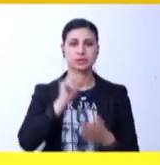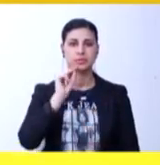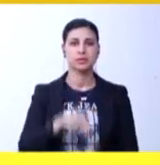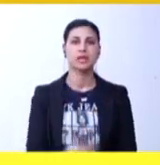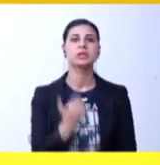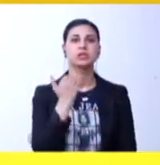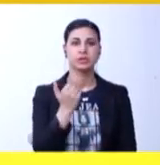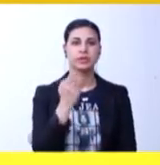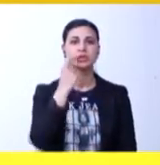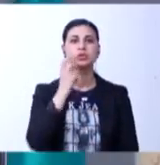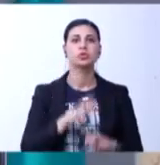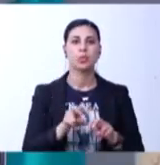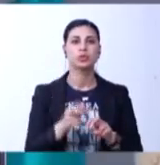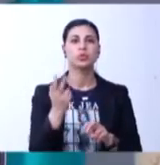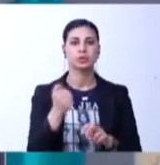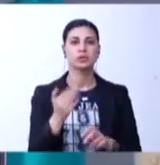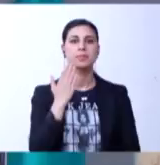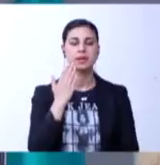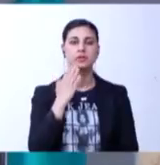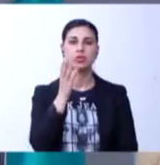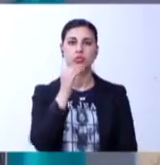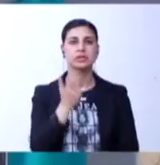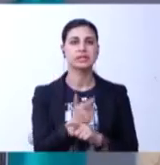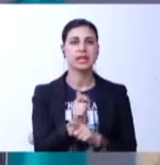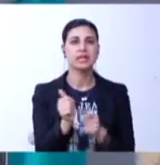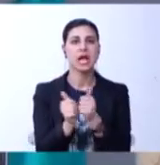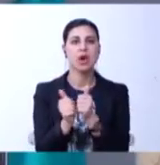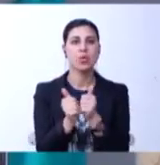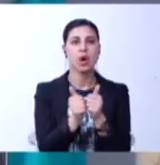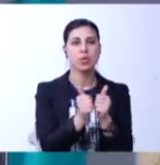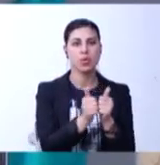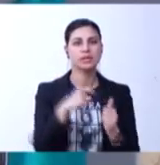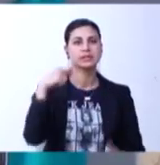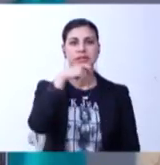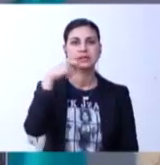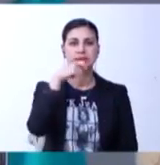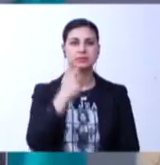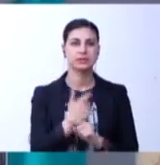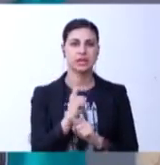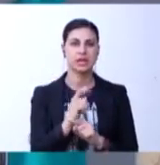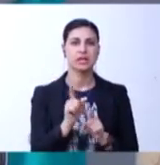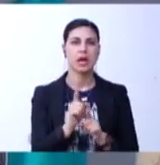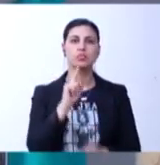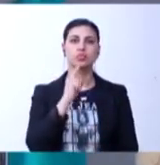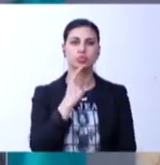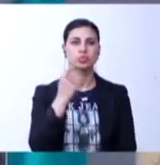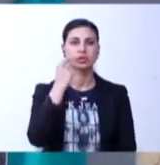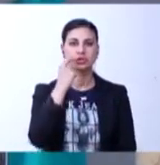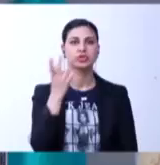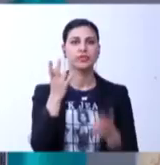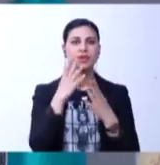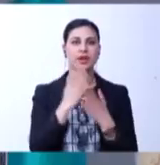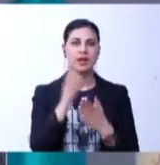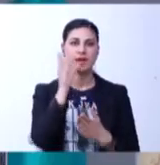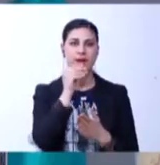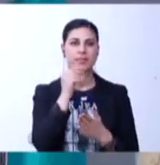სტომატოლოგი აბსოლუტურად მართალია, რადგან როდესაც არის მჭიდროდ გომა, იმ კბილების გამოხეხვა არის ძალიან რთული და ძალიან ბევრი ბაქტერიები რჩება